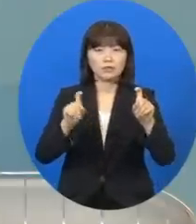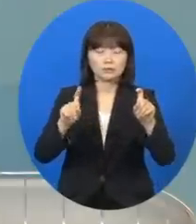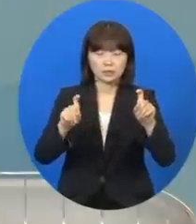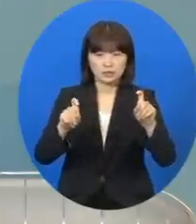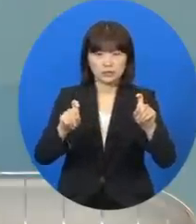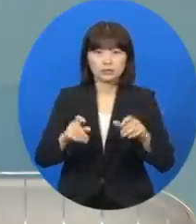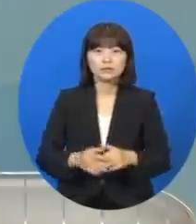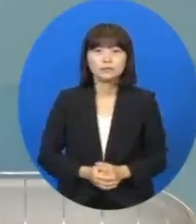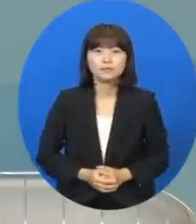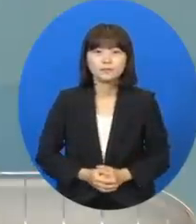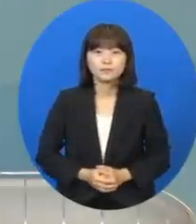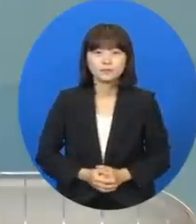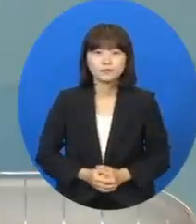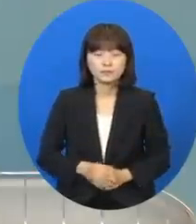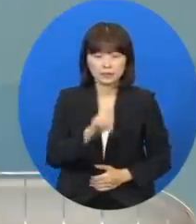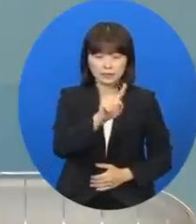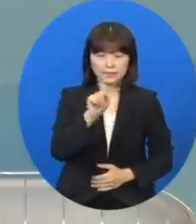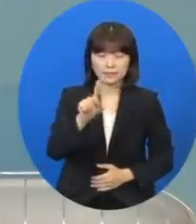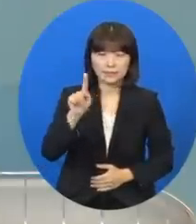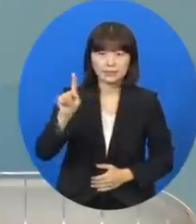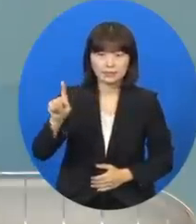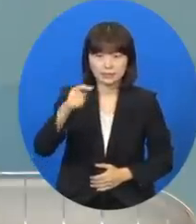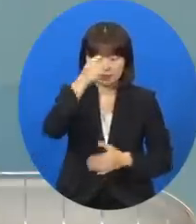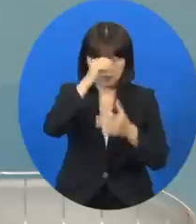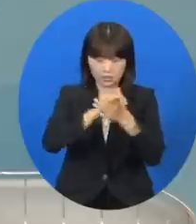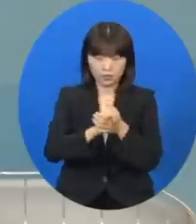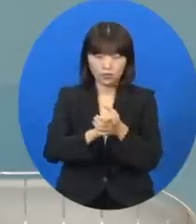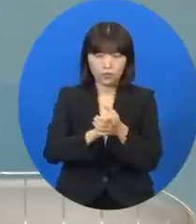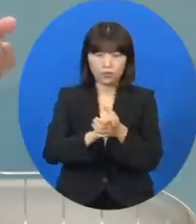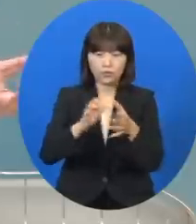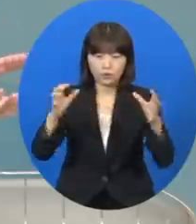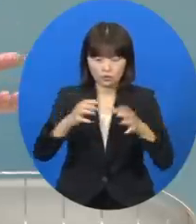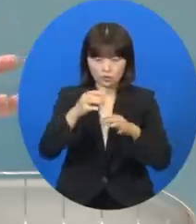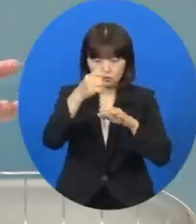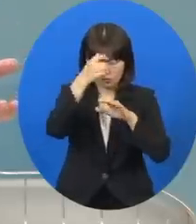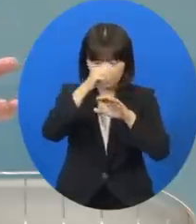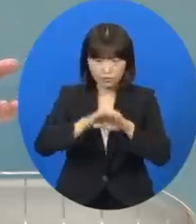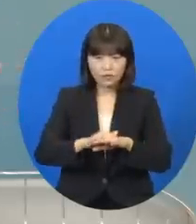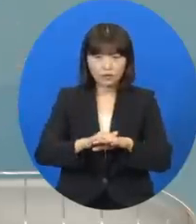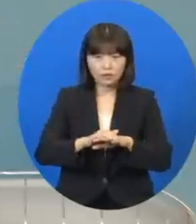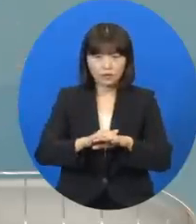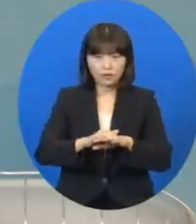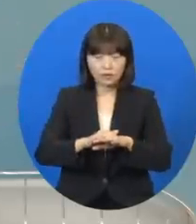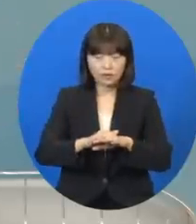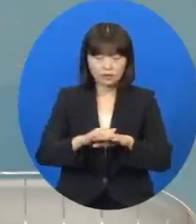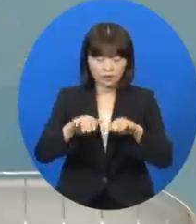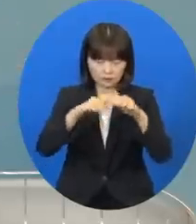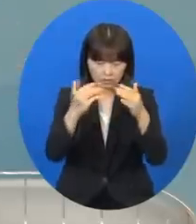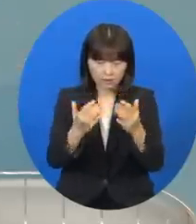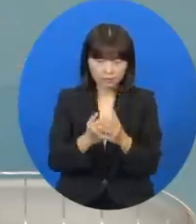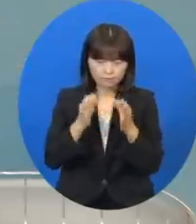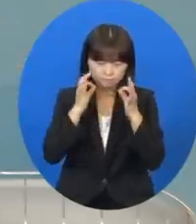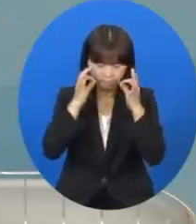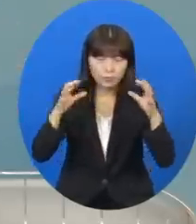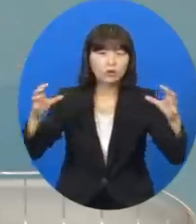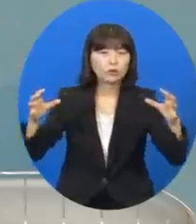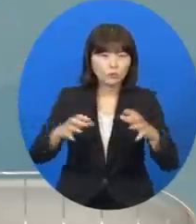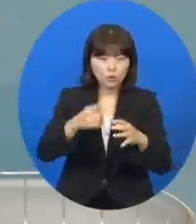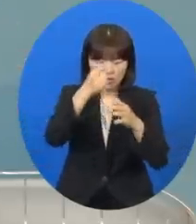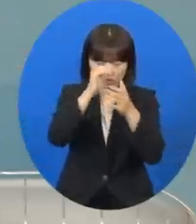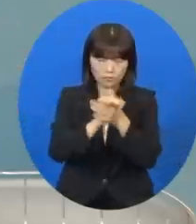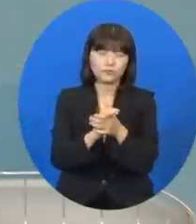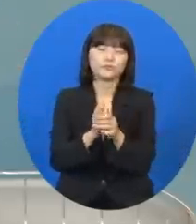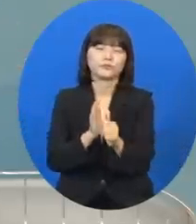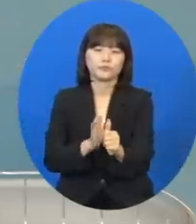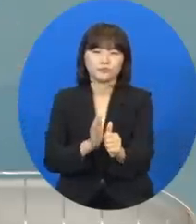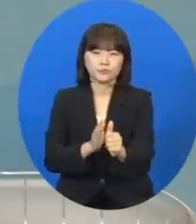1111 기도 성회, 여러분 정말 힘을 다하여 모여서 기도해 주셔야